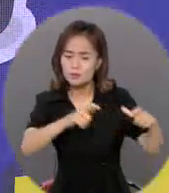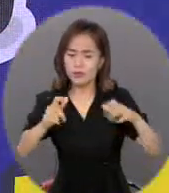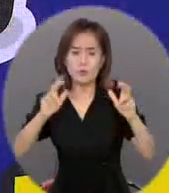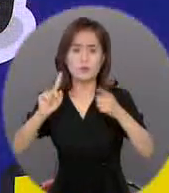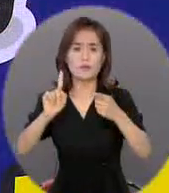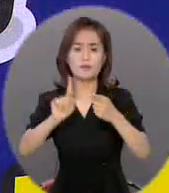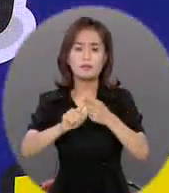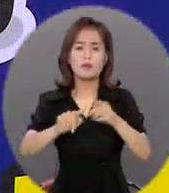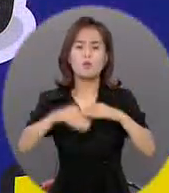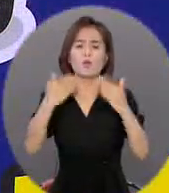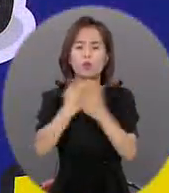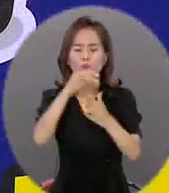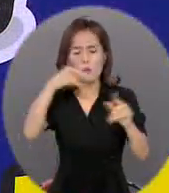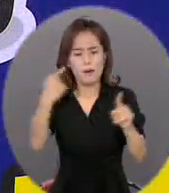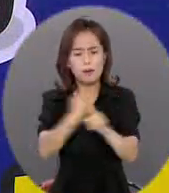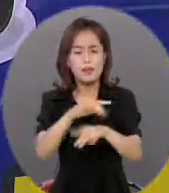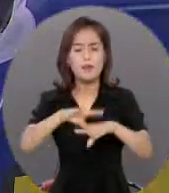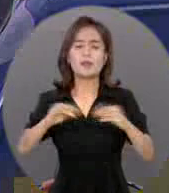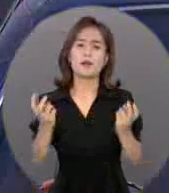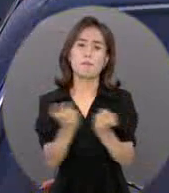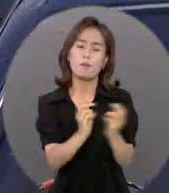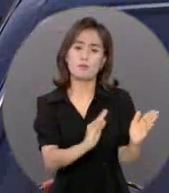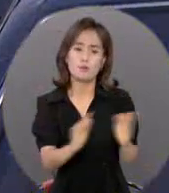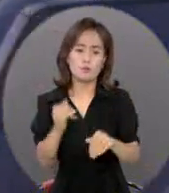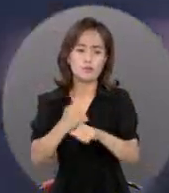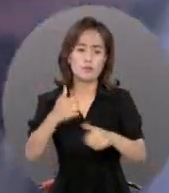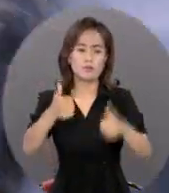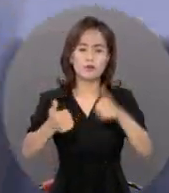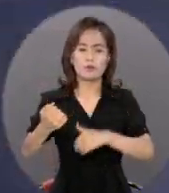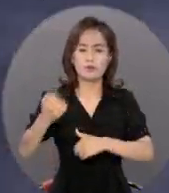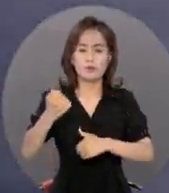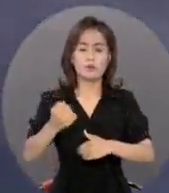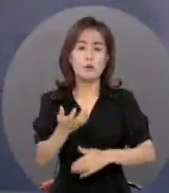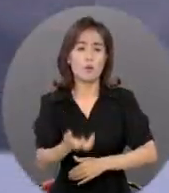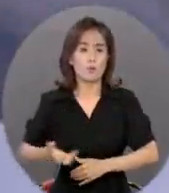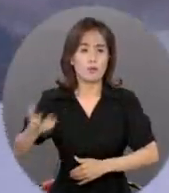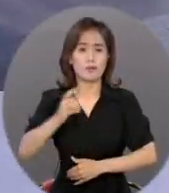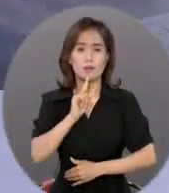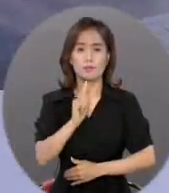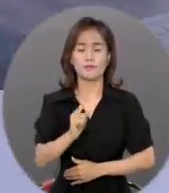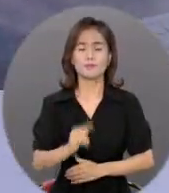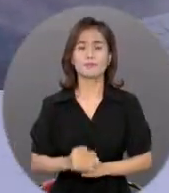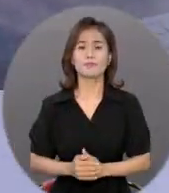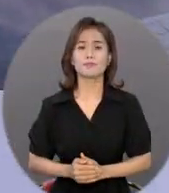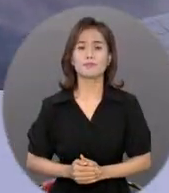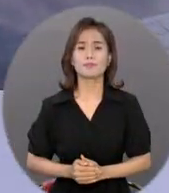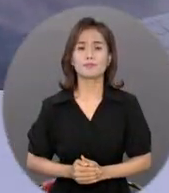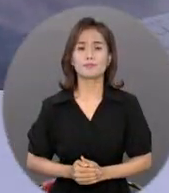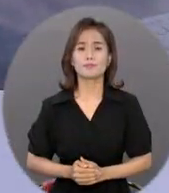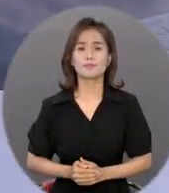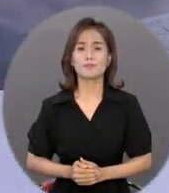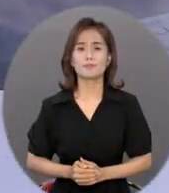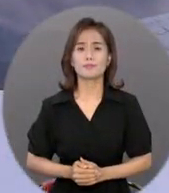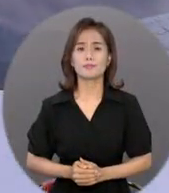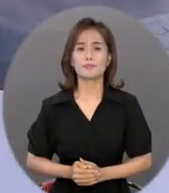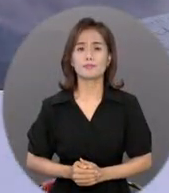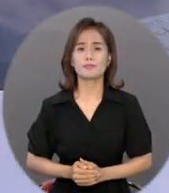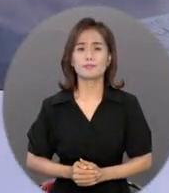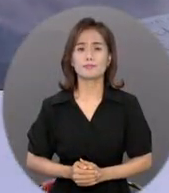업체들도 체질 개선과 자구책을 통해 경쟁력을 높여야 한다는 목소리도 나오고 있습니다. MBC 뉴스 문형철입니다.